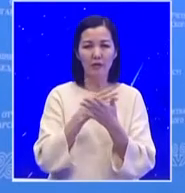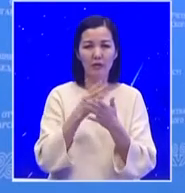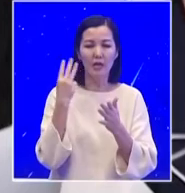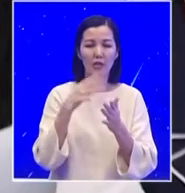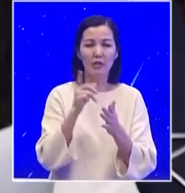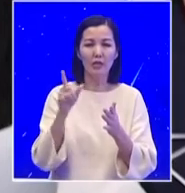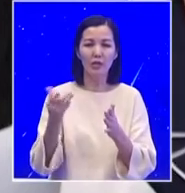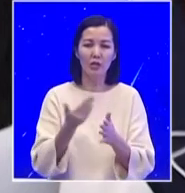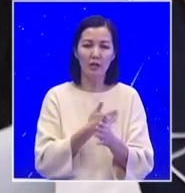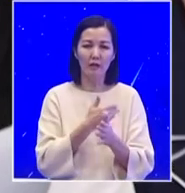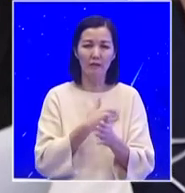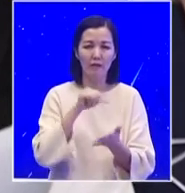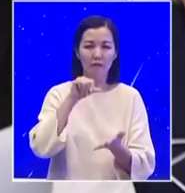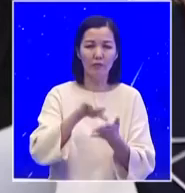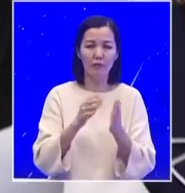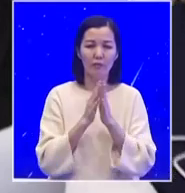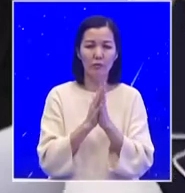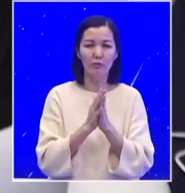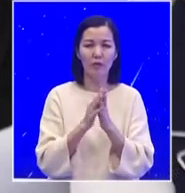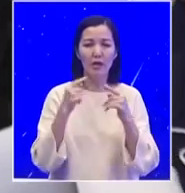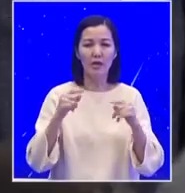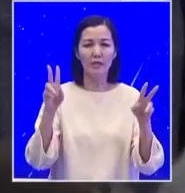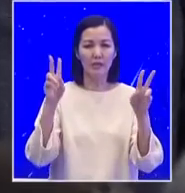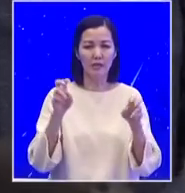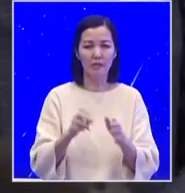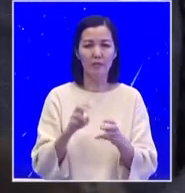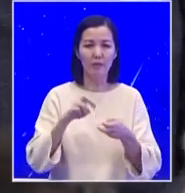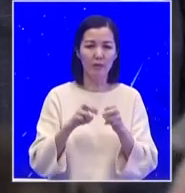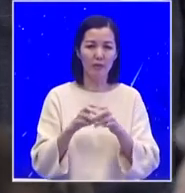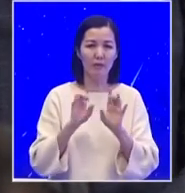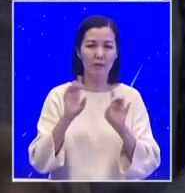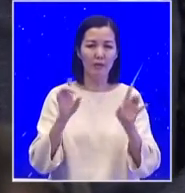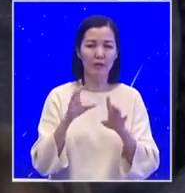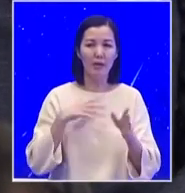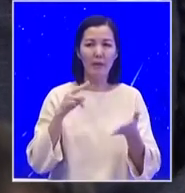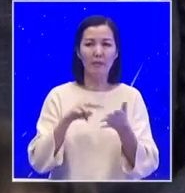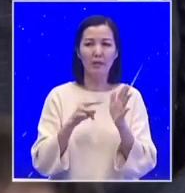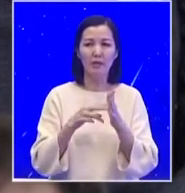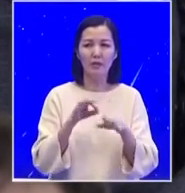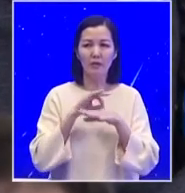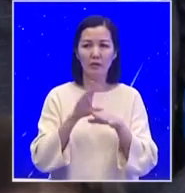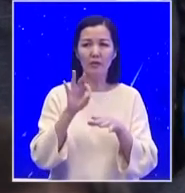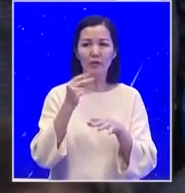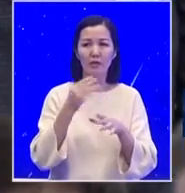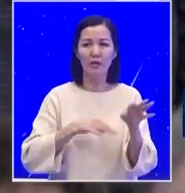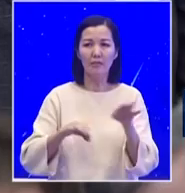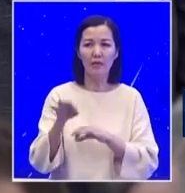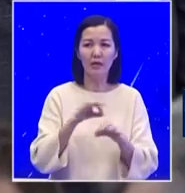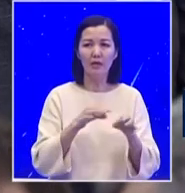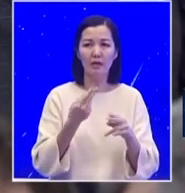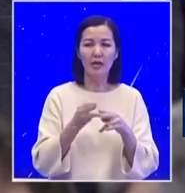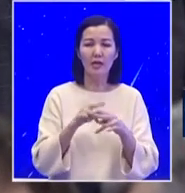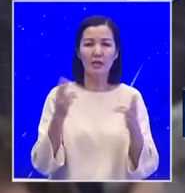30 человек. С трибуны звучали просьбы самого разного характера. Мы планируем проведение социальных проектов. Для этого